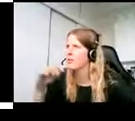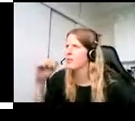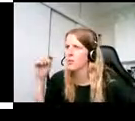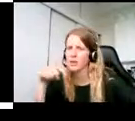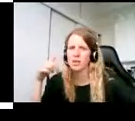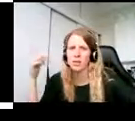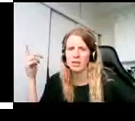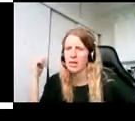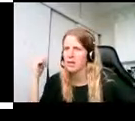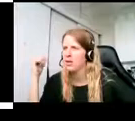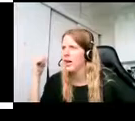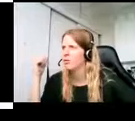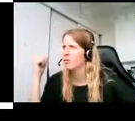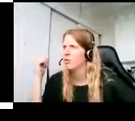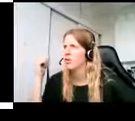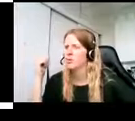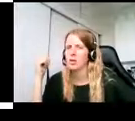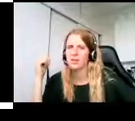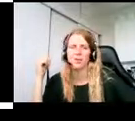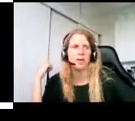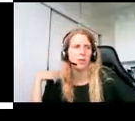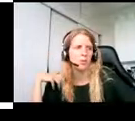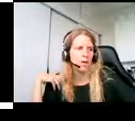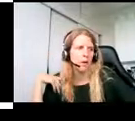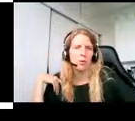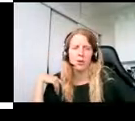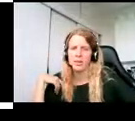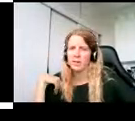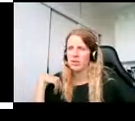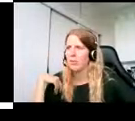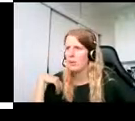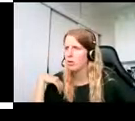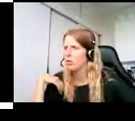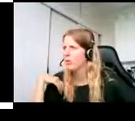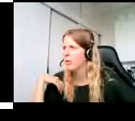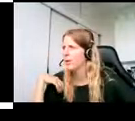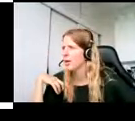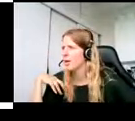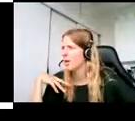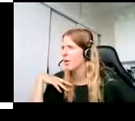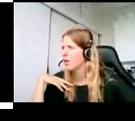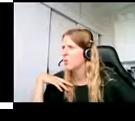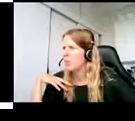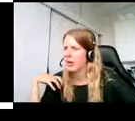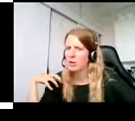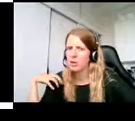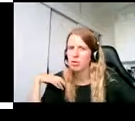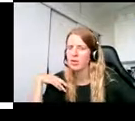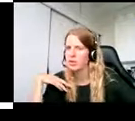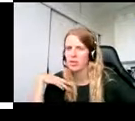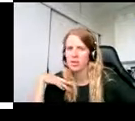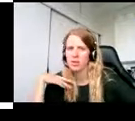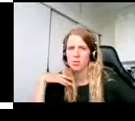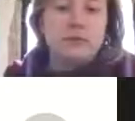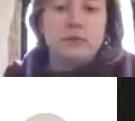wel effectief aanwezig in de avond. Dus stel je voor dat je zegt van ja, kom, we willen s'avonds een barbecue doen met alle speelpuntanimatoren.